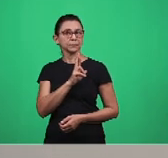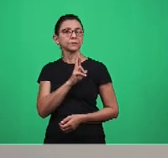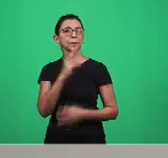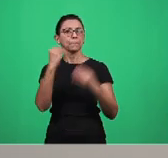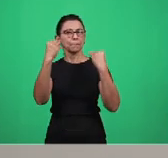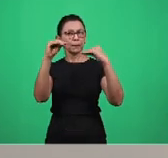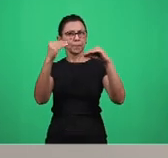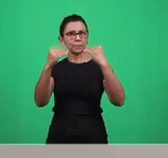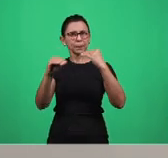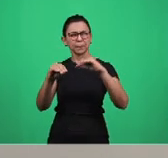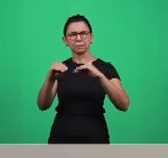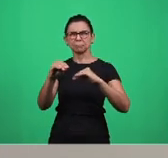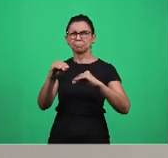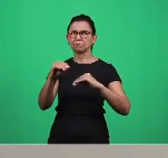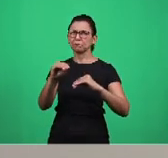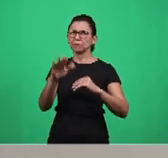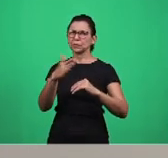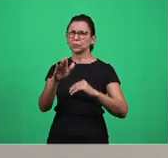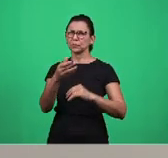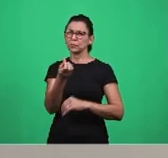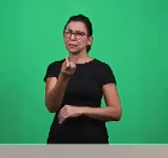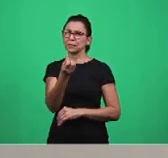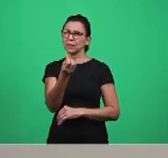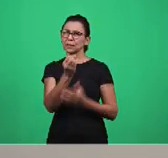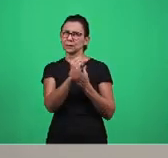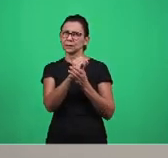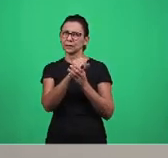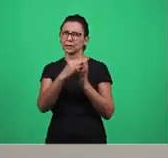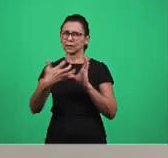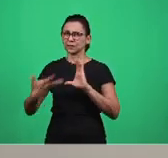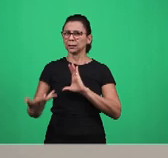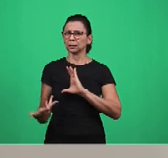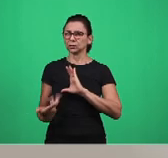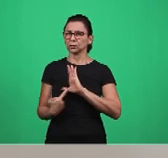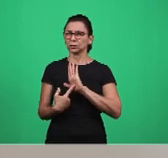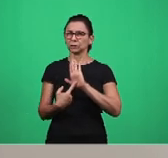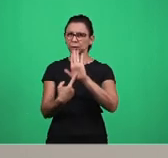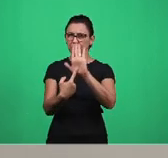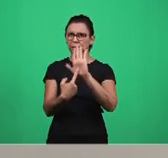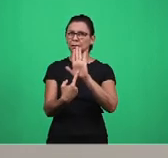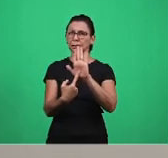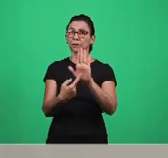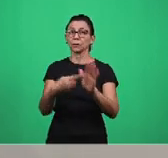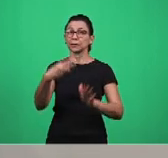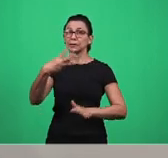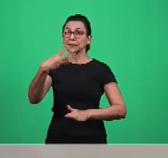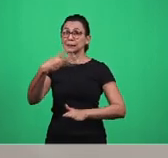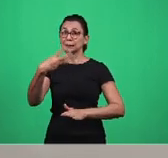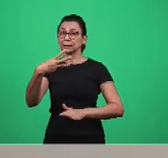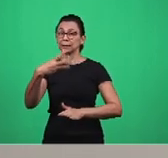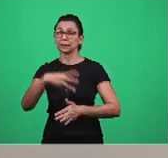ici. Au troisième, parce qu'on n'a pas le temps, donc l'aliment, il est à la disposition de l'homme.